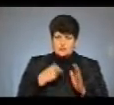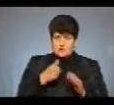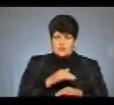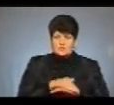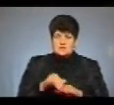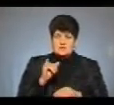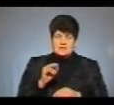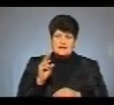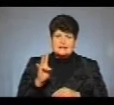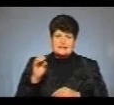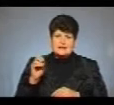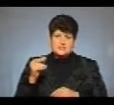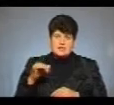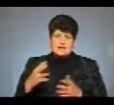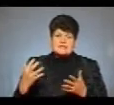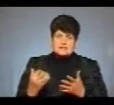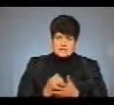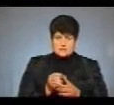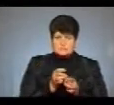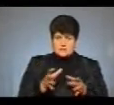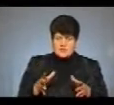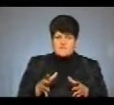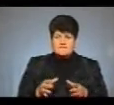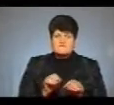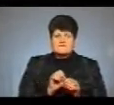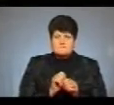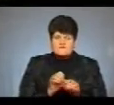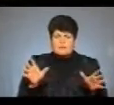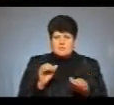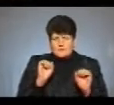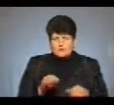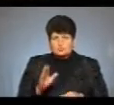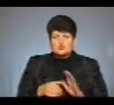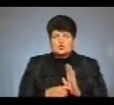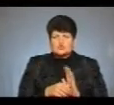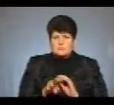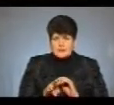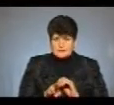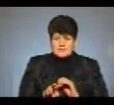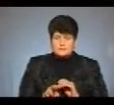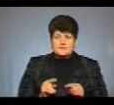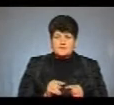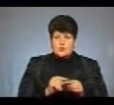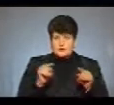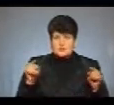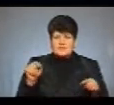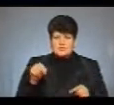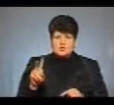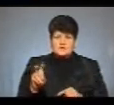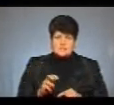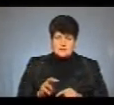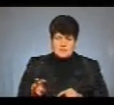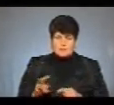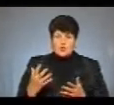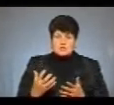вулиці Івана Нечая знайшли боєприпас, вибухова хвиля якого становить 600 метрів. Дальність розльоту осколків – 1200 метрів.